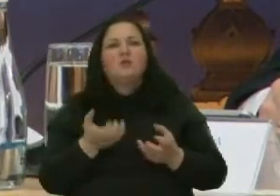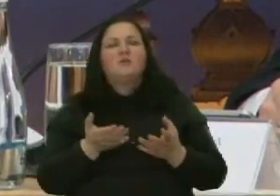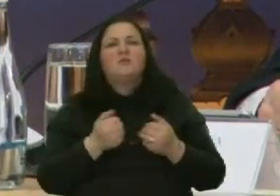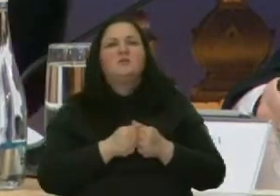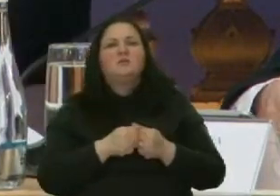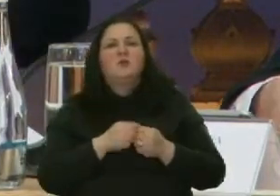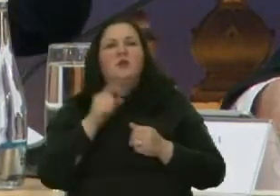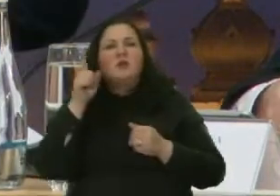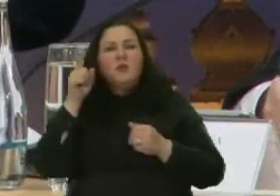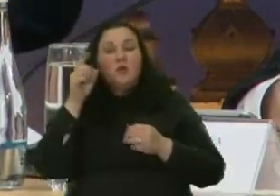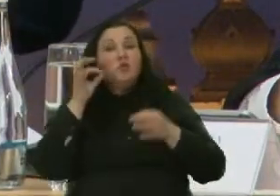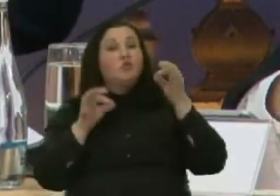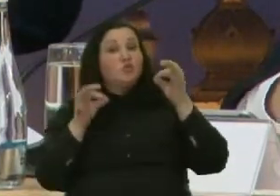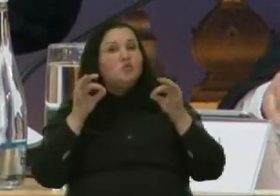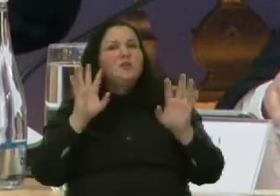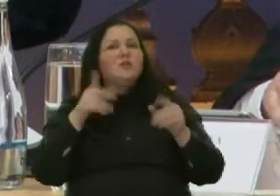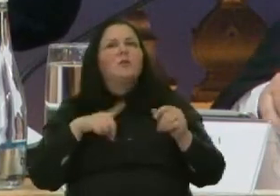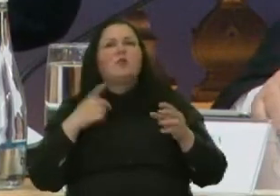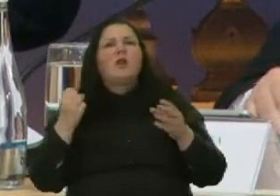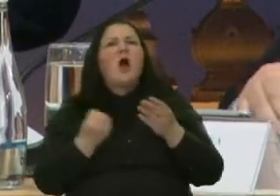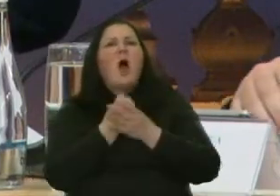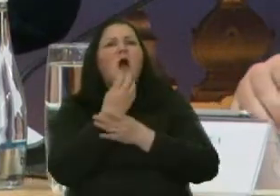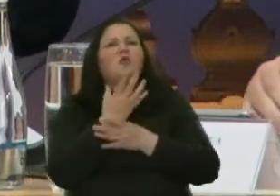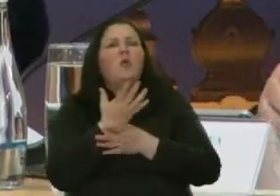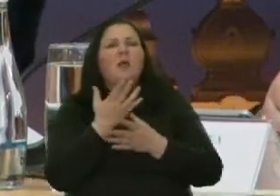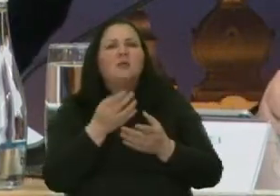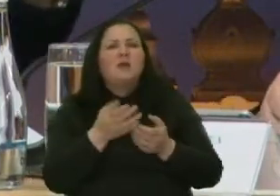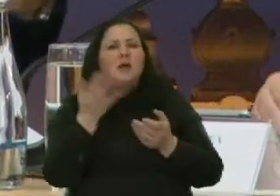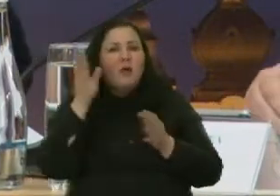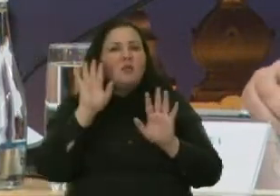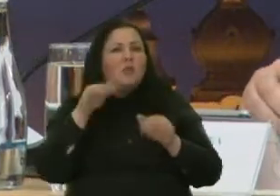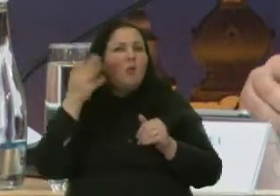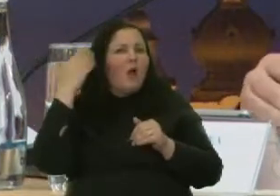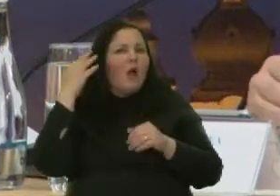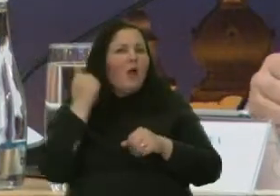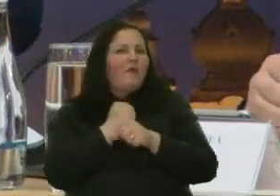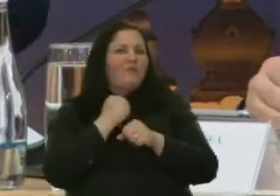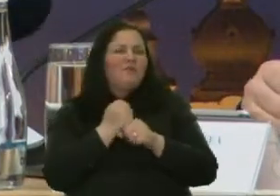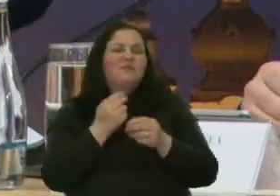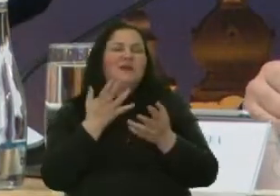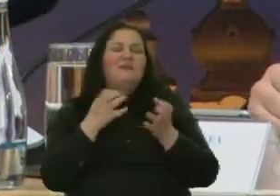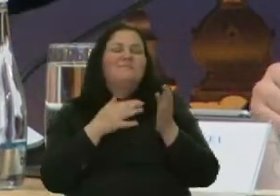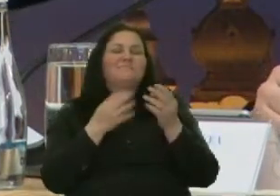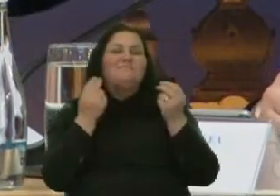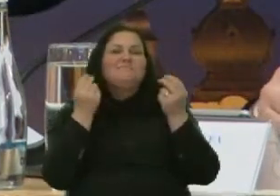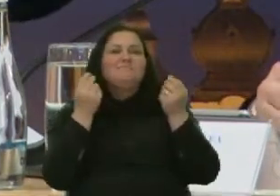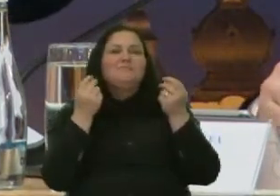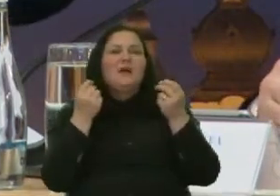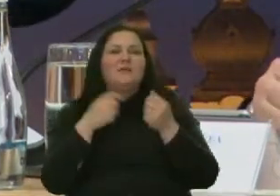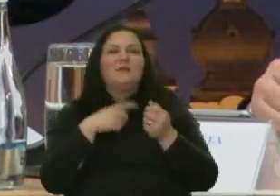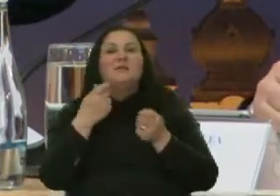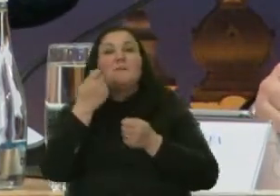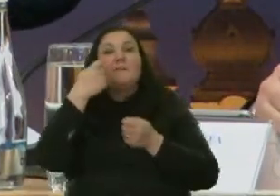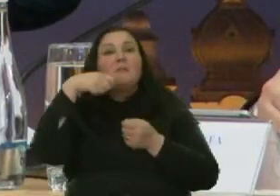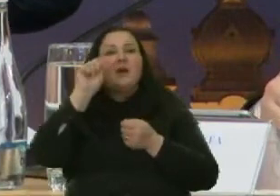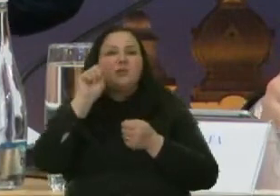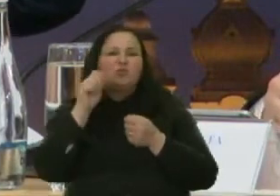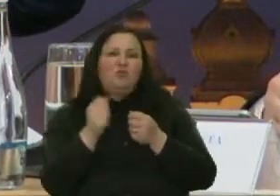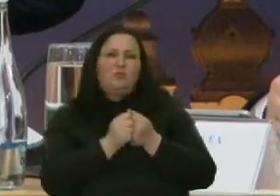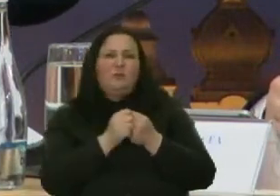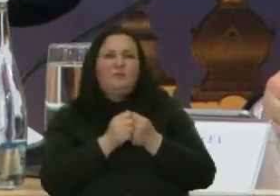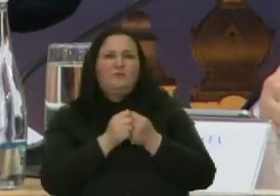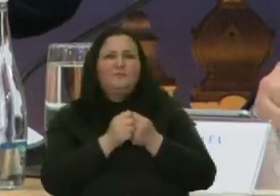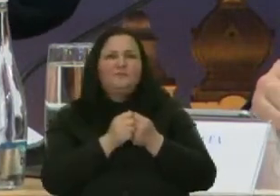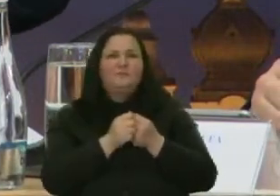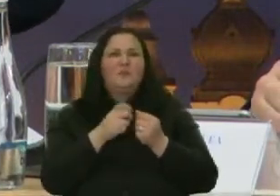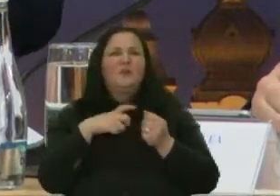trebuie doar actualizat El este la Ministerul transportul că l am avut și atunci da e o chestiune repet de bani care e mai scumpă lucrarea acea decât cea de prin făgă țineți minte